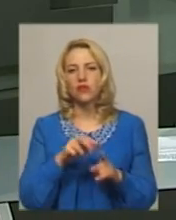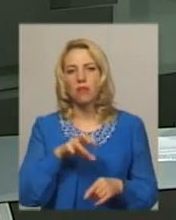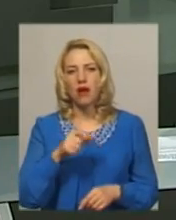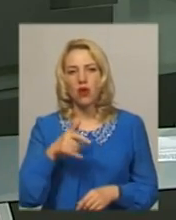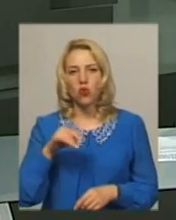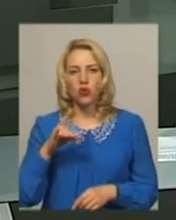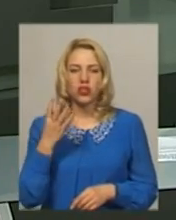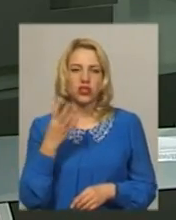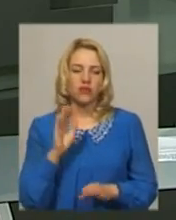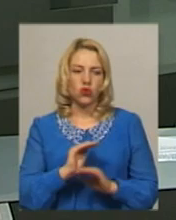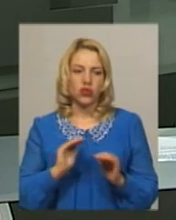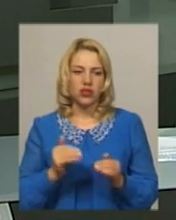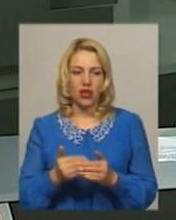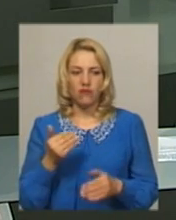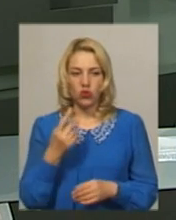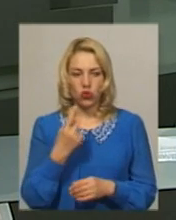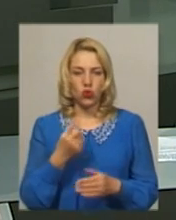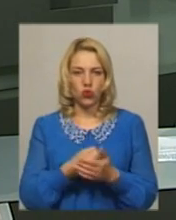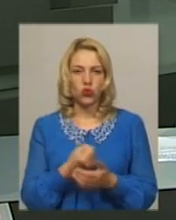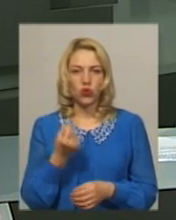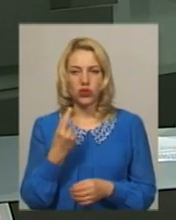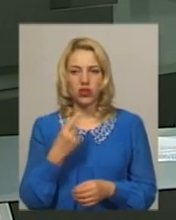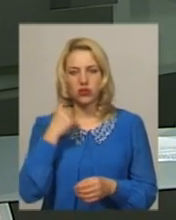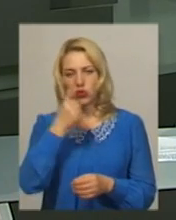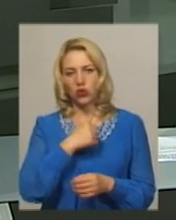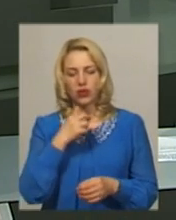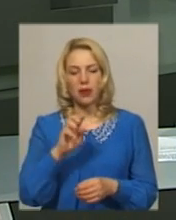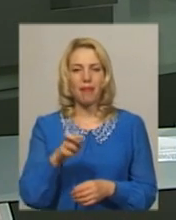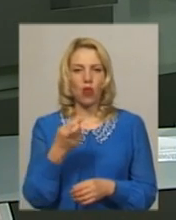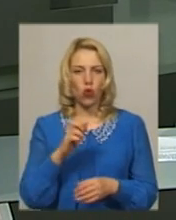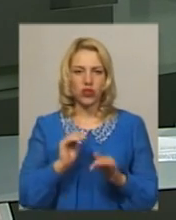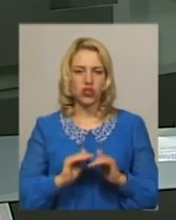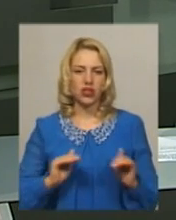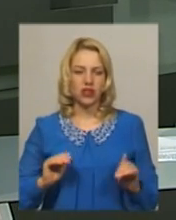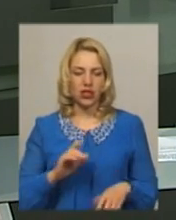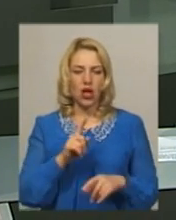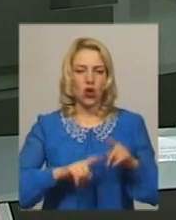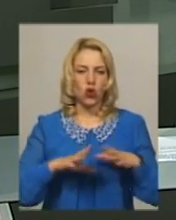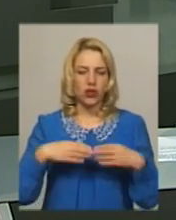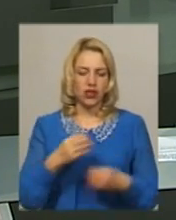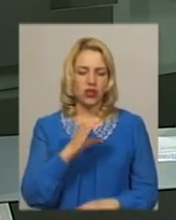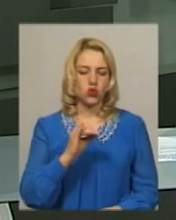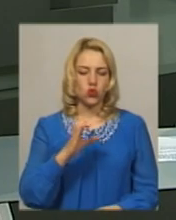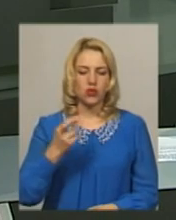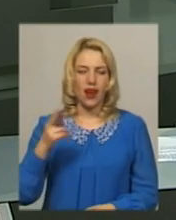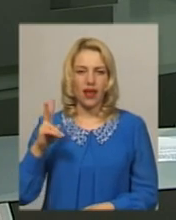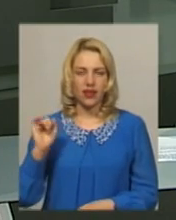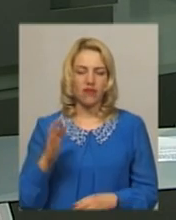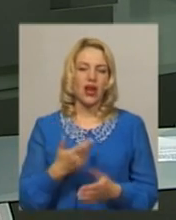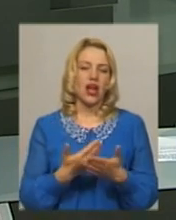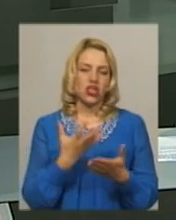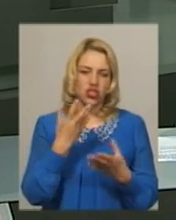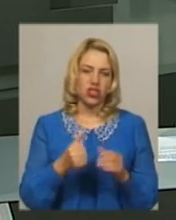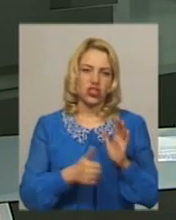Магур, 4 дітей віком від 1 до 11 років – біологічні діти родини Сусляків, ще 6 від сурогатного